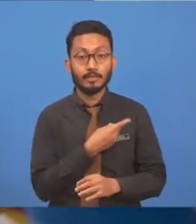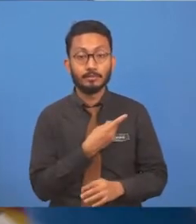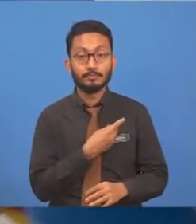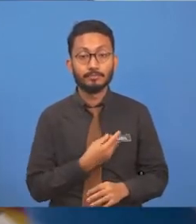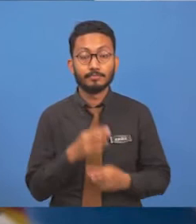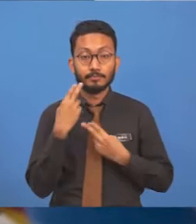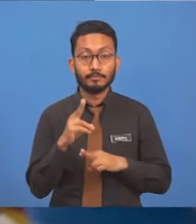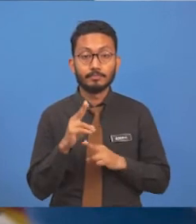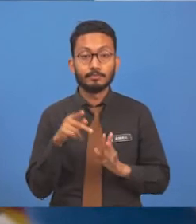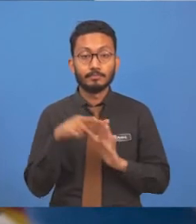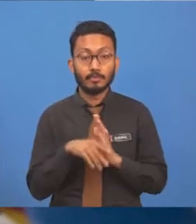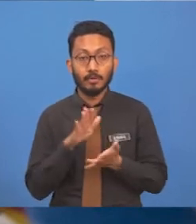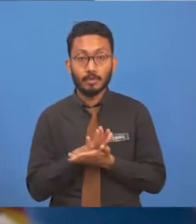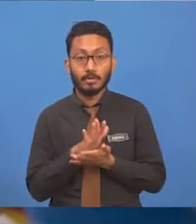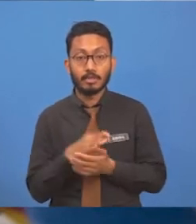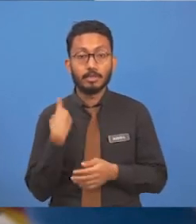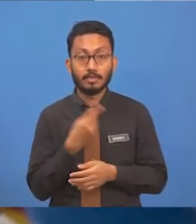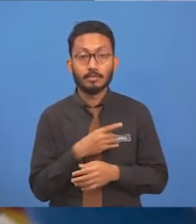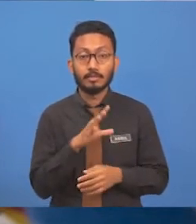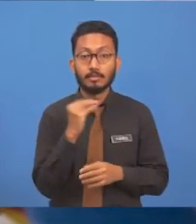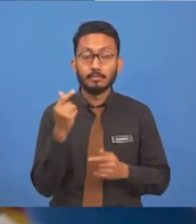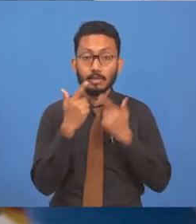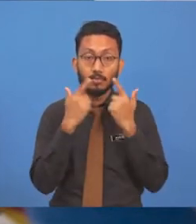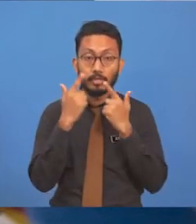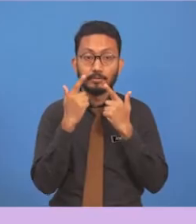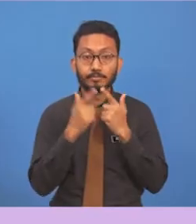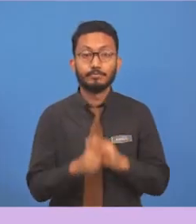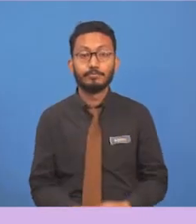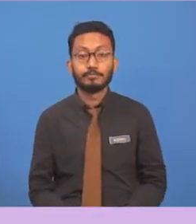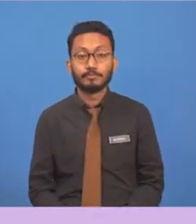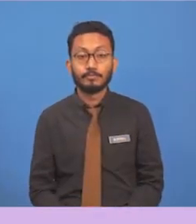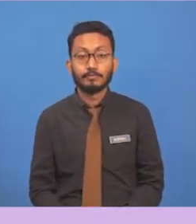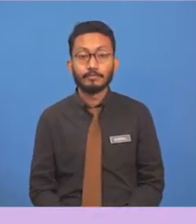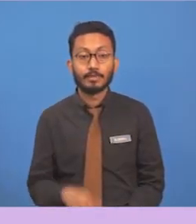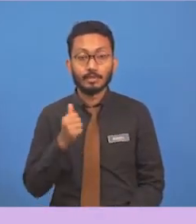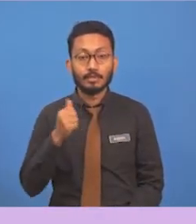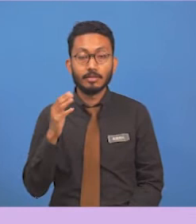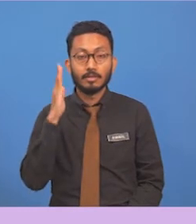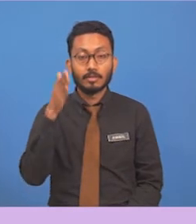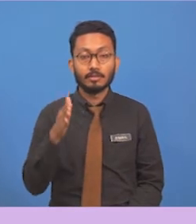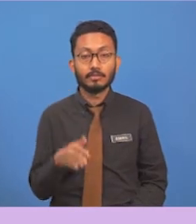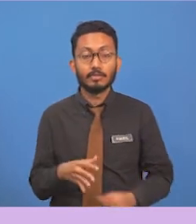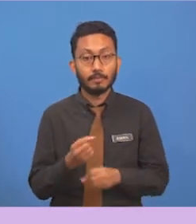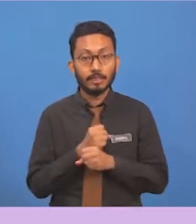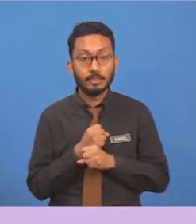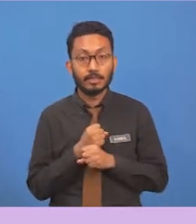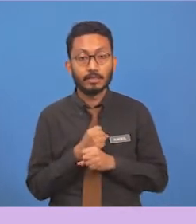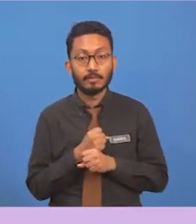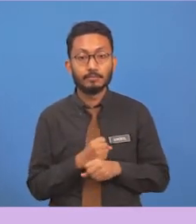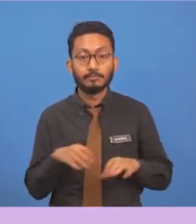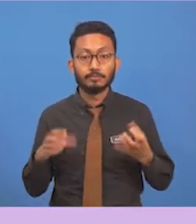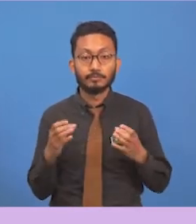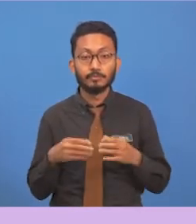kita dan telah Wak perkara tersebut akan dapat memupuk hubungan mesra antara warga